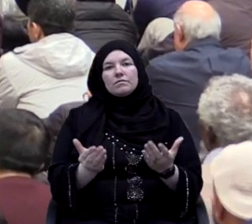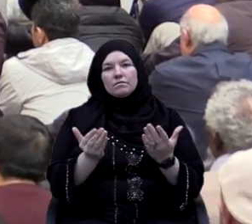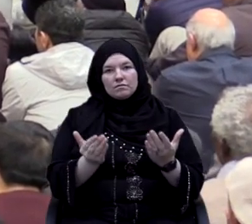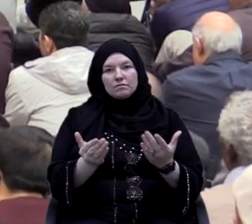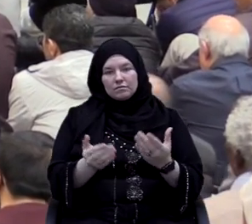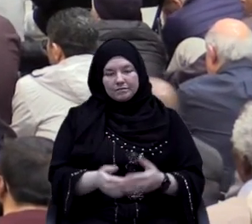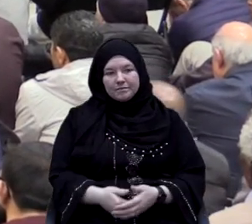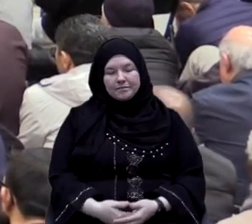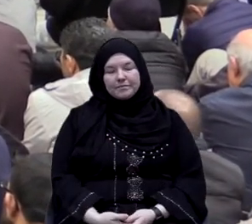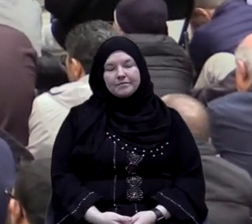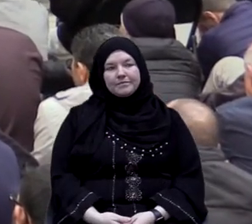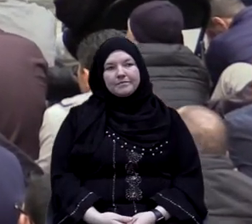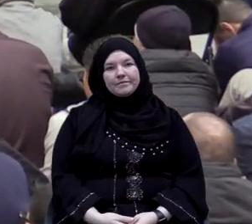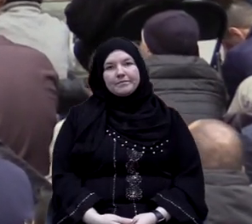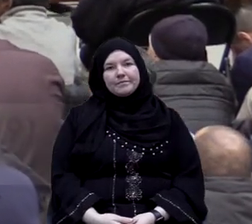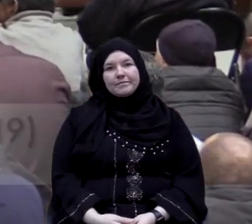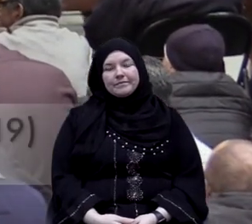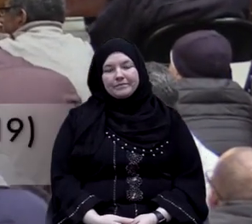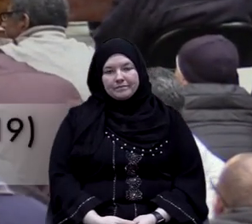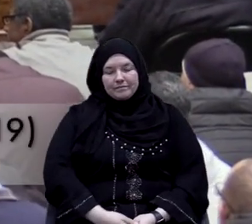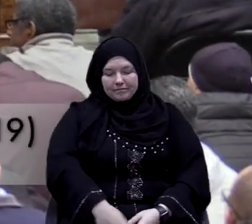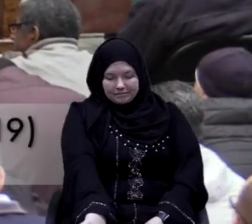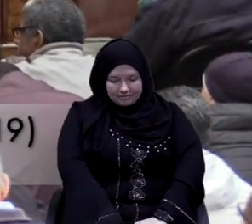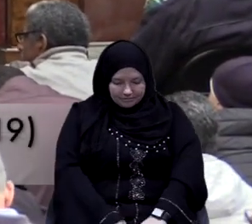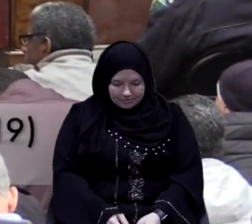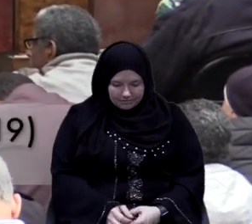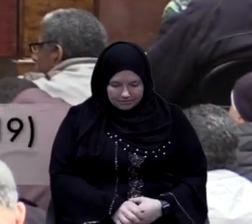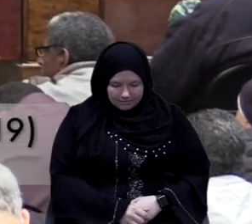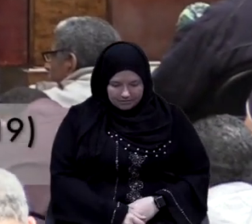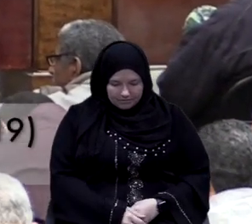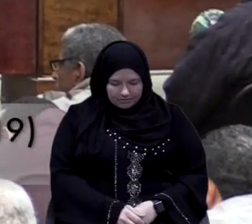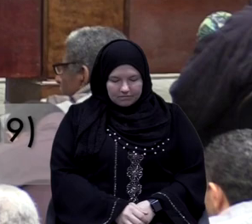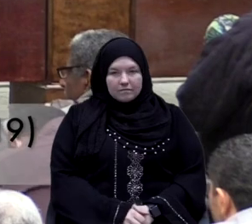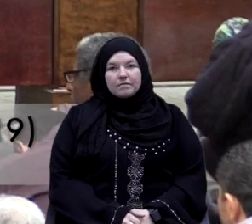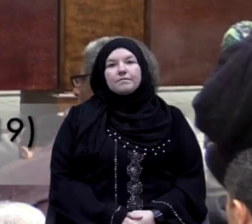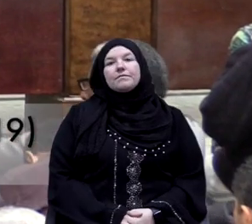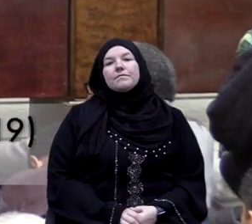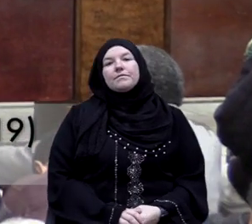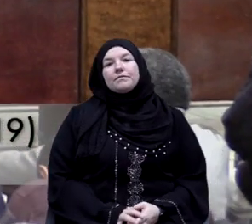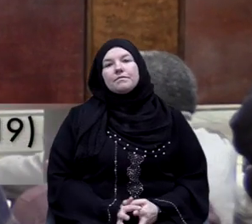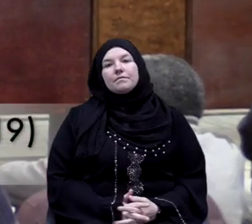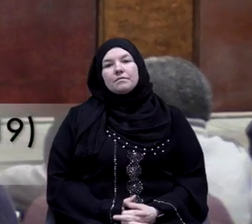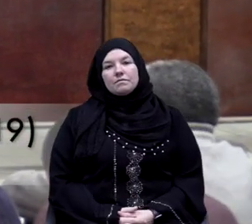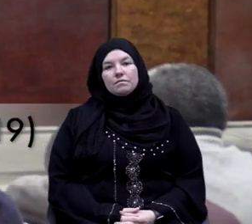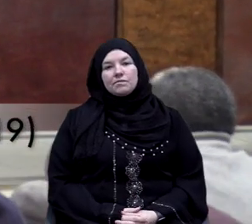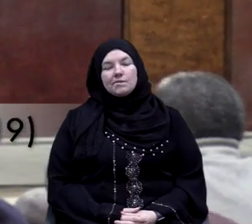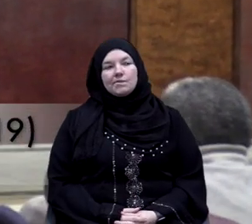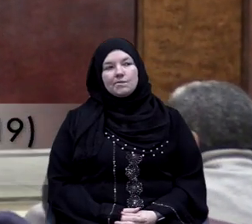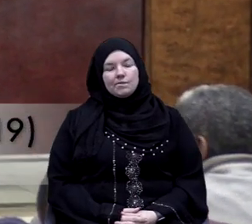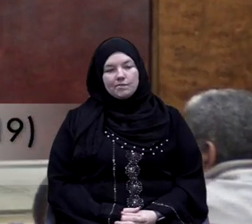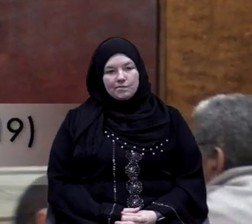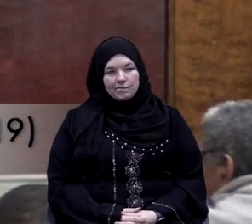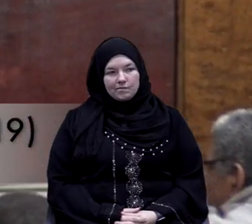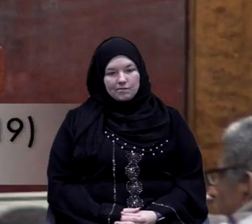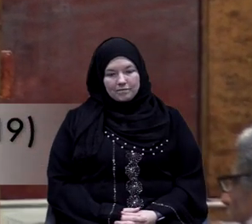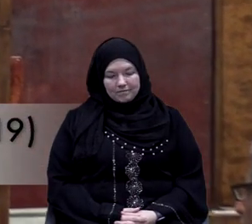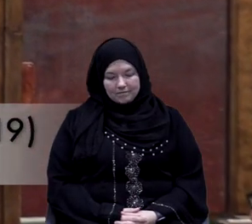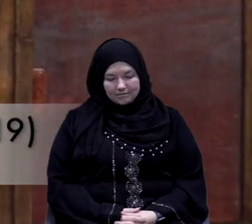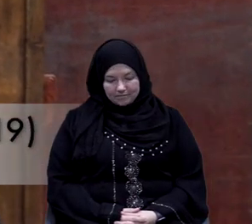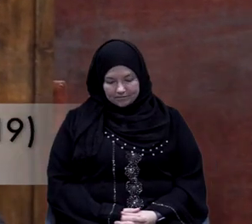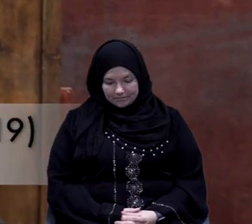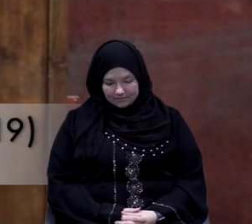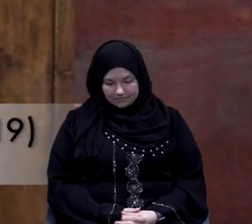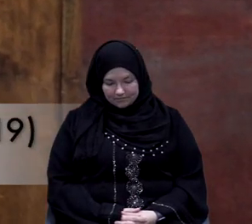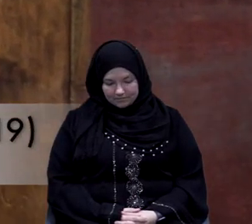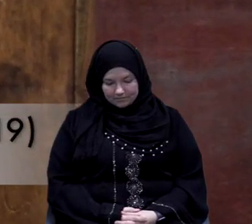أنفسنا ومن سيئات أعمالنا، من يهد الله فلا مضل له ومن يضلل فلا هادي له، ولا حول